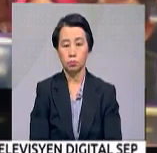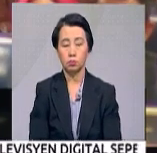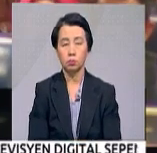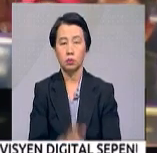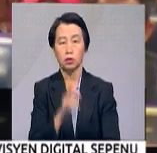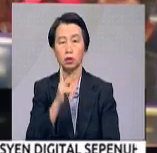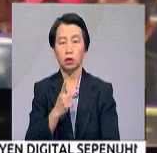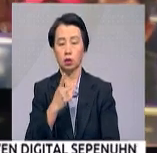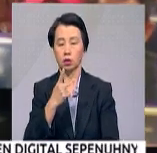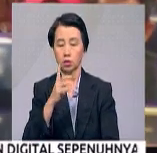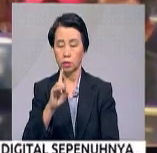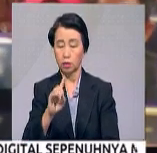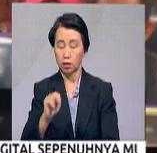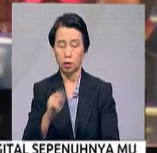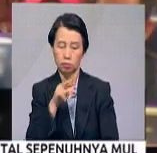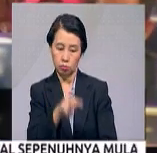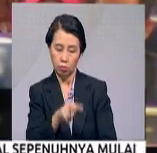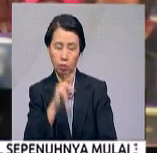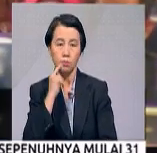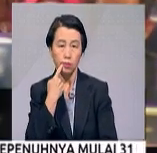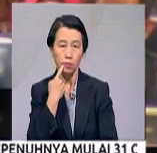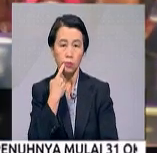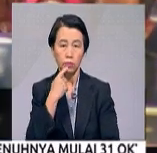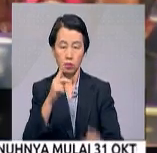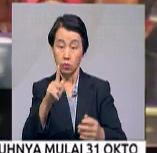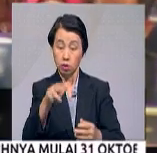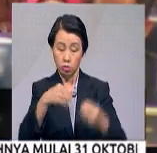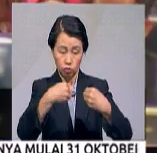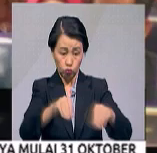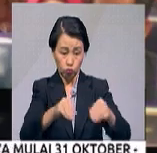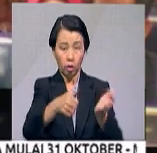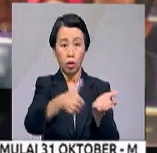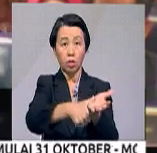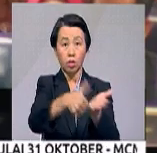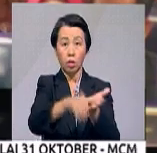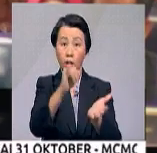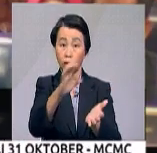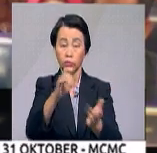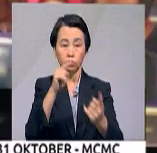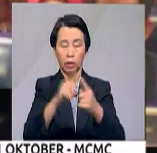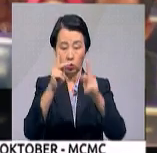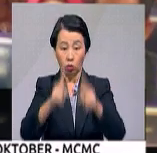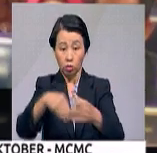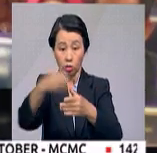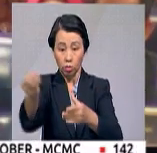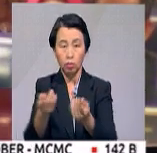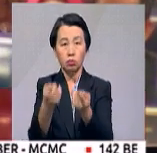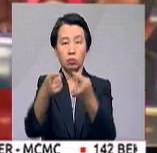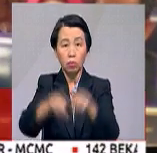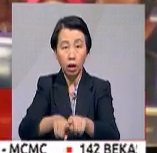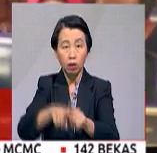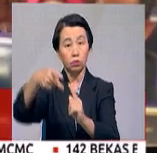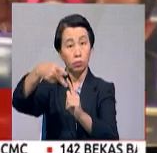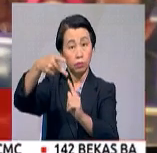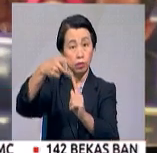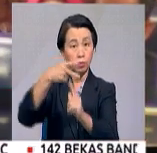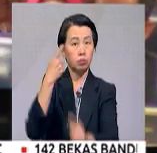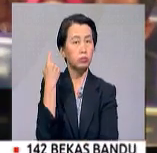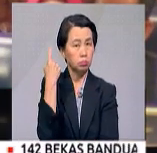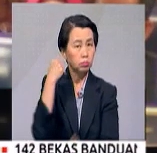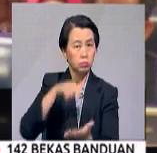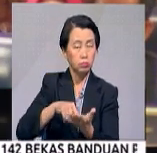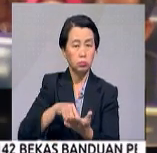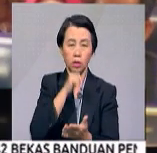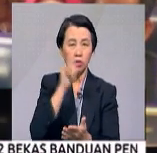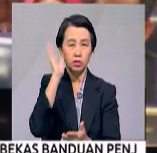Kementerian Dalam Negeri memandang serius kes penjualan kad pengenalan kepada warga asing yang berlaku di Pulau Pinang baru-baru ini, dan